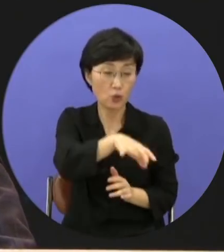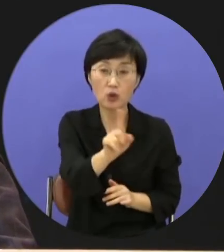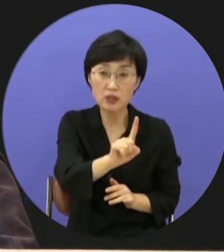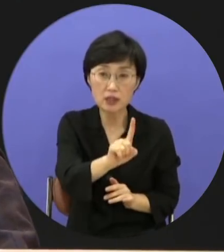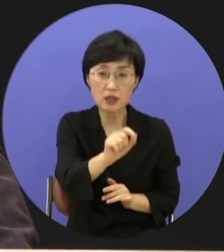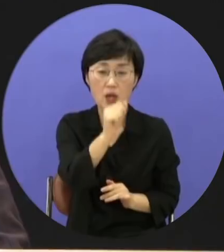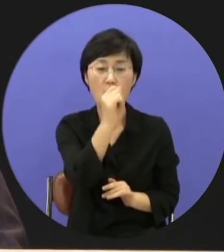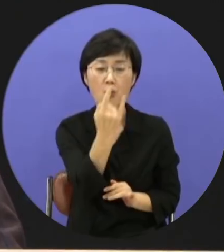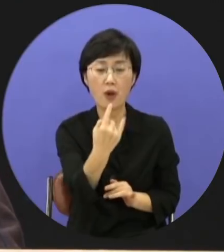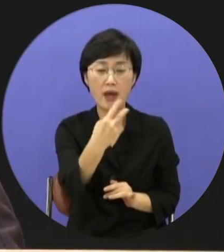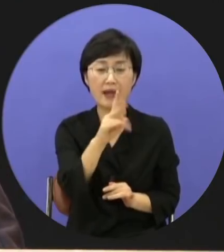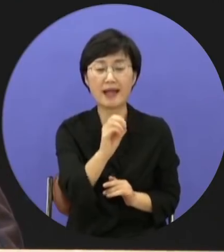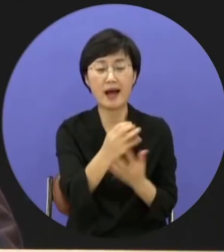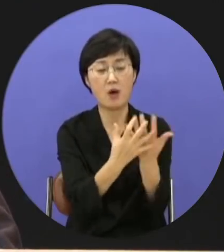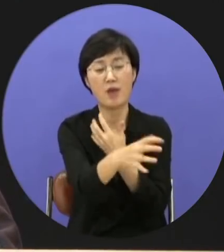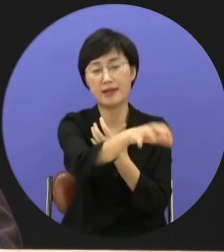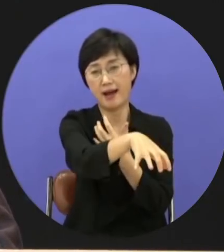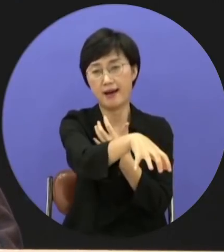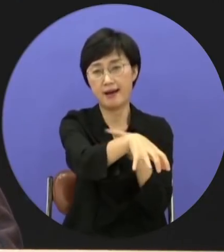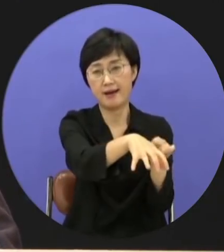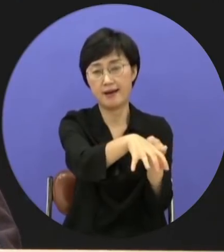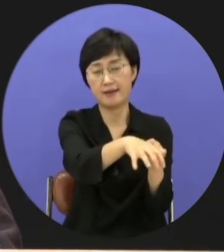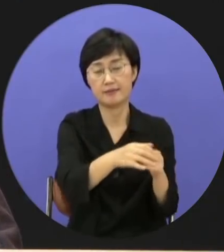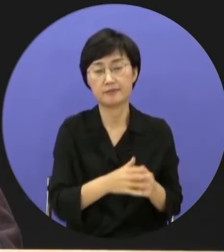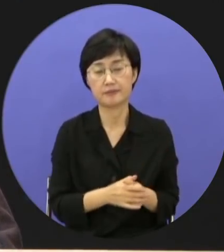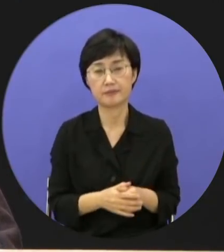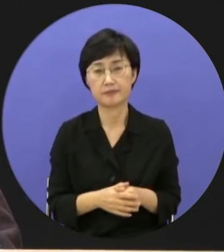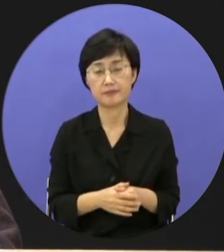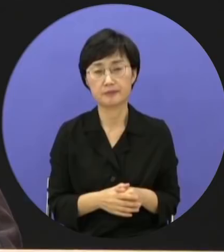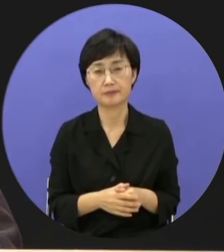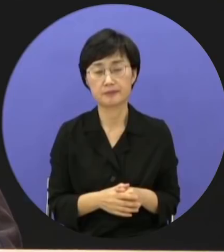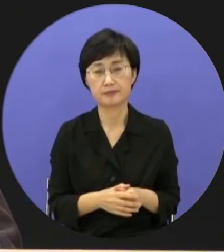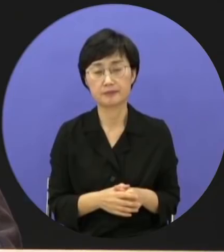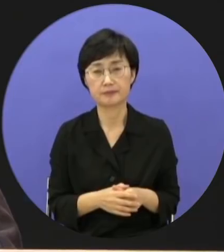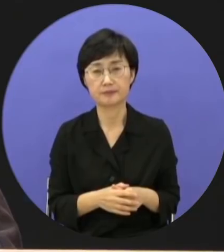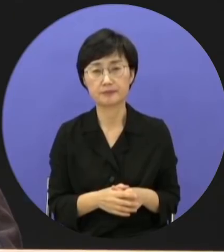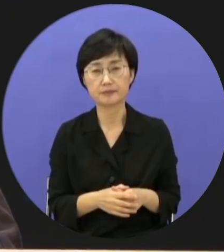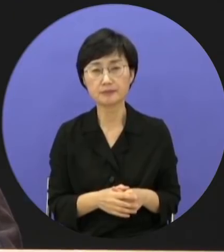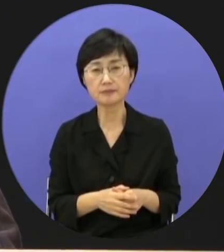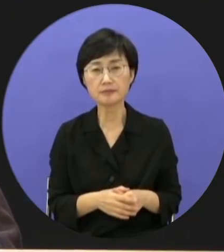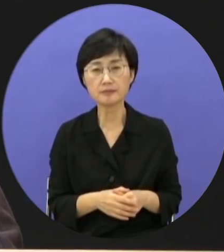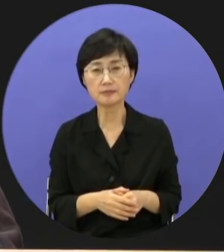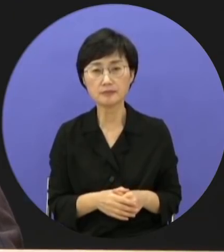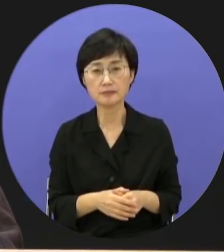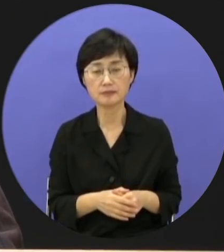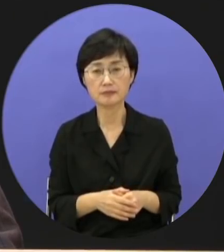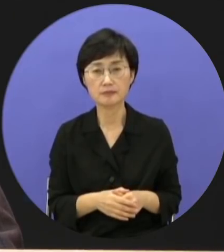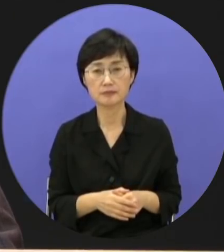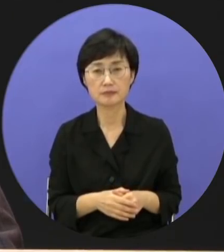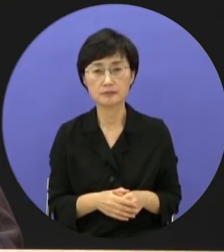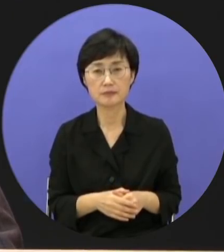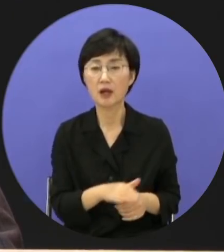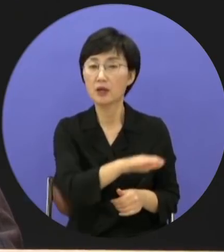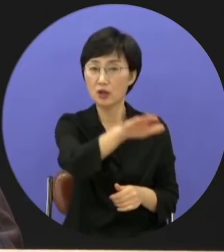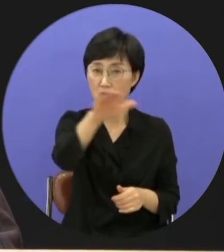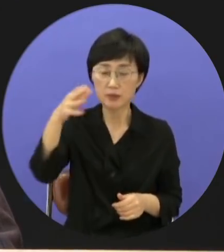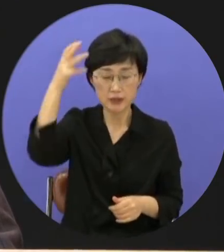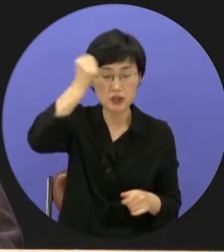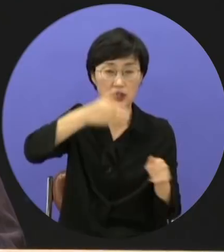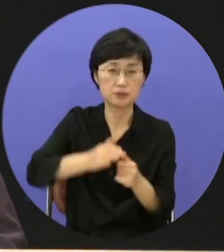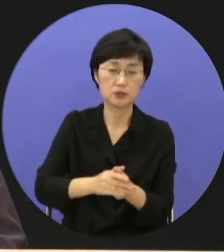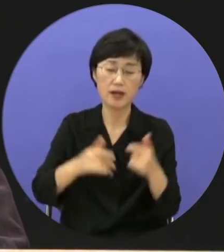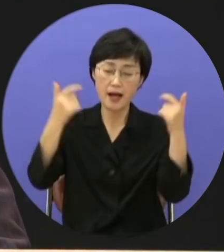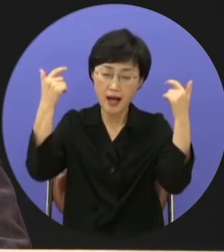with Christ, the very place that he continued to plow into where he placed the greatest importance was a synagogue. 항상 크리스마스.